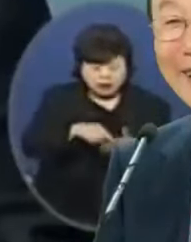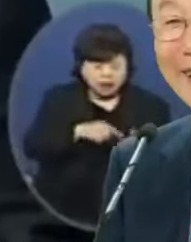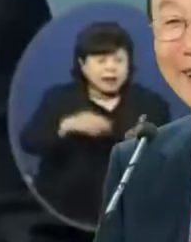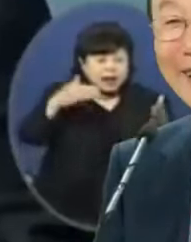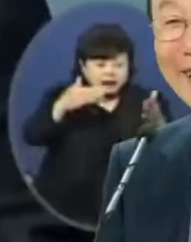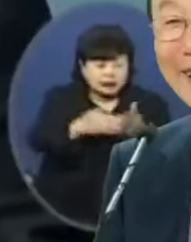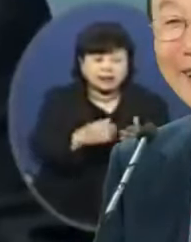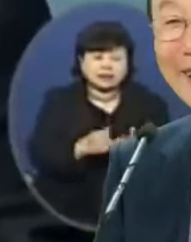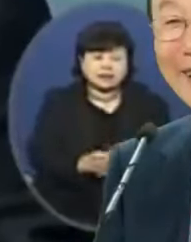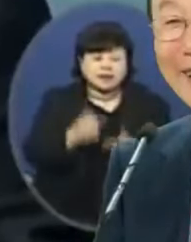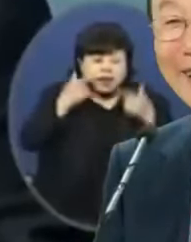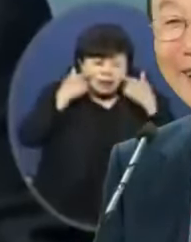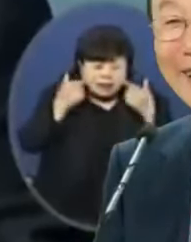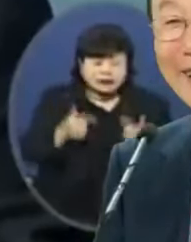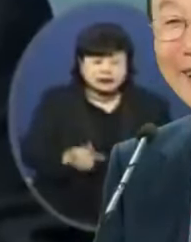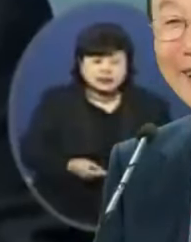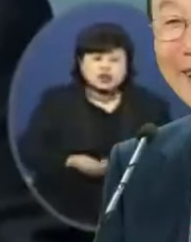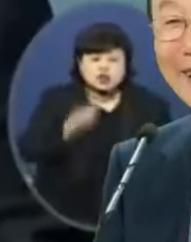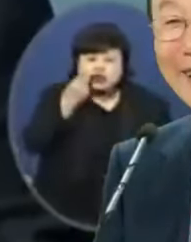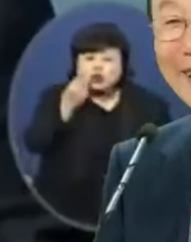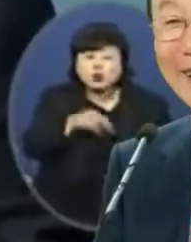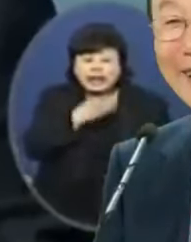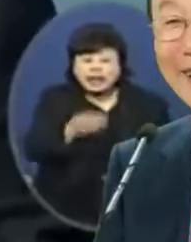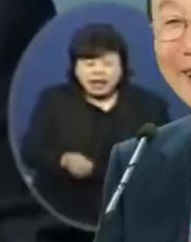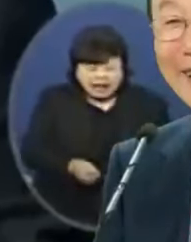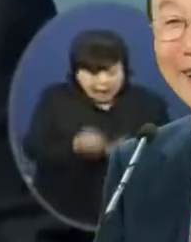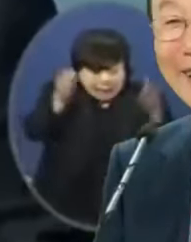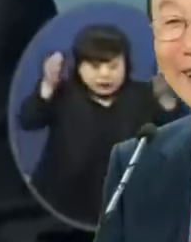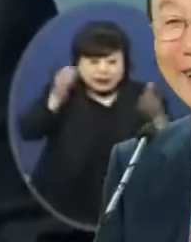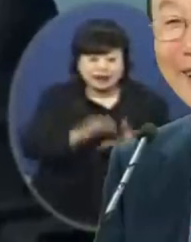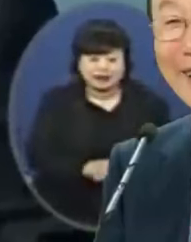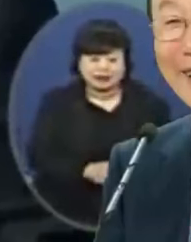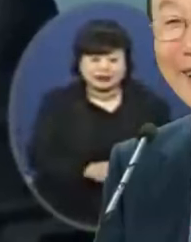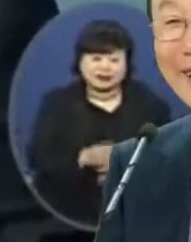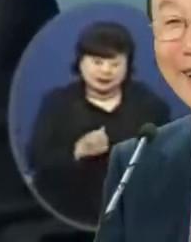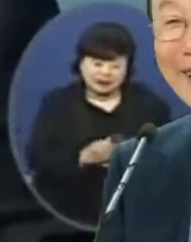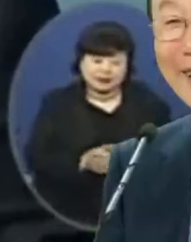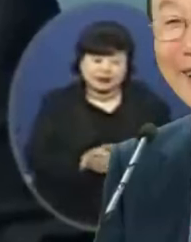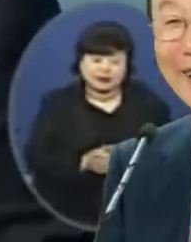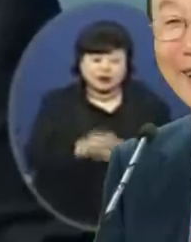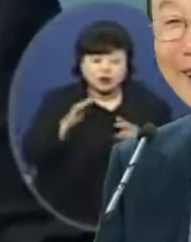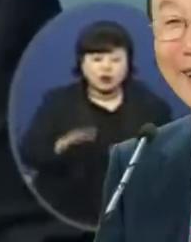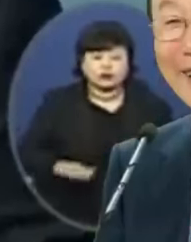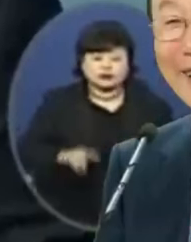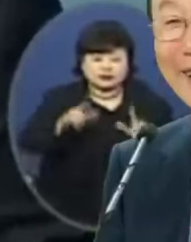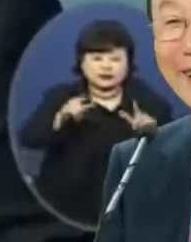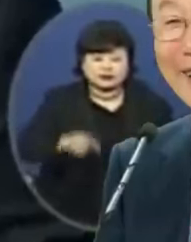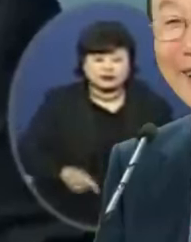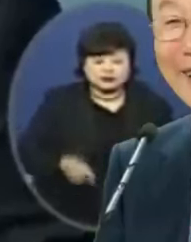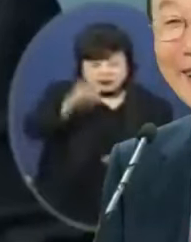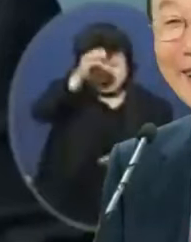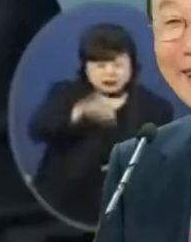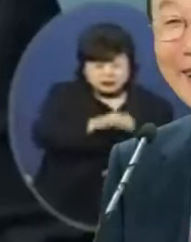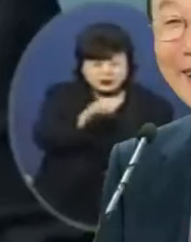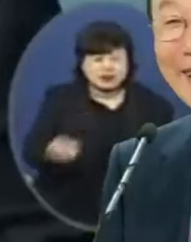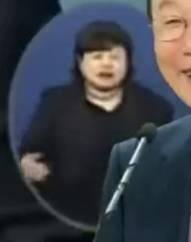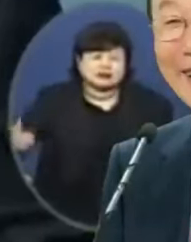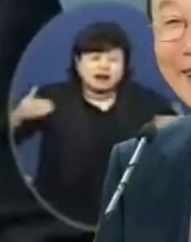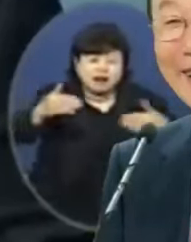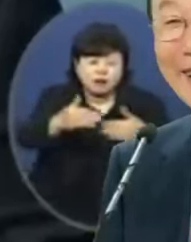때문에 반드시 갈라져야 될 것이 있습니다. 그러므로 오늘 갈보리 십자가를